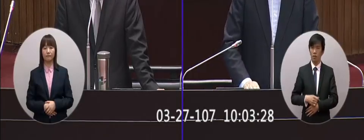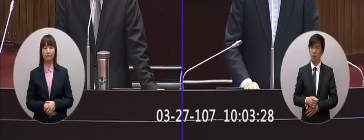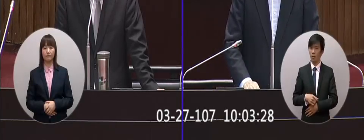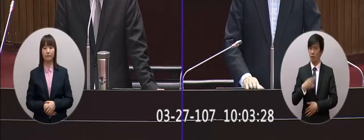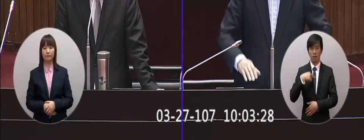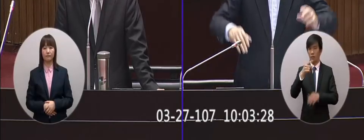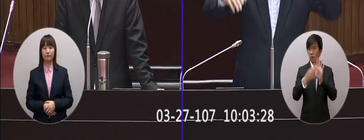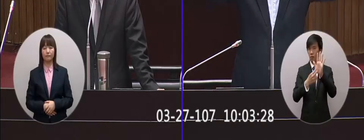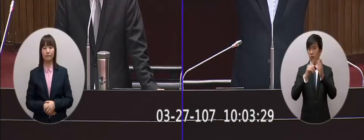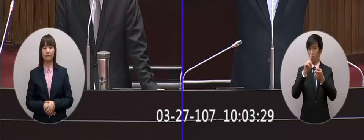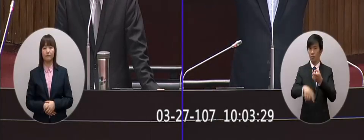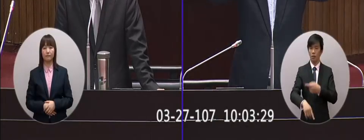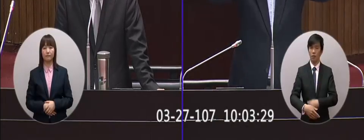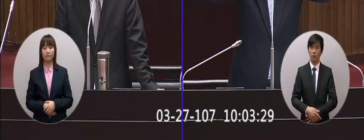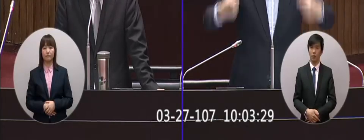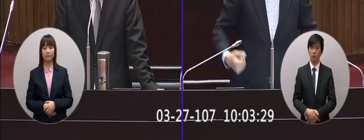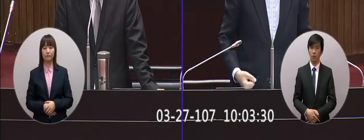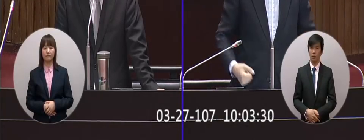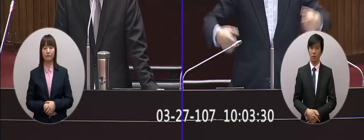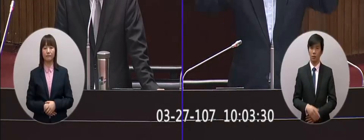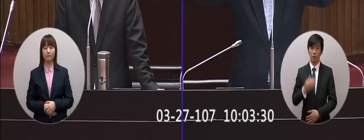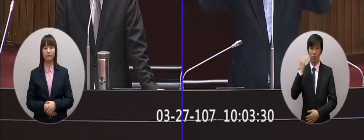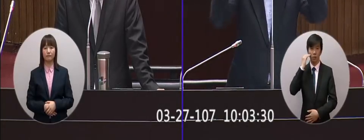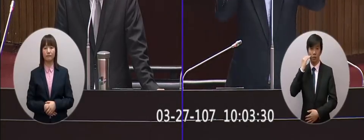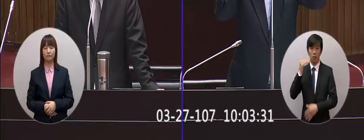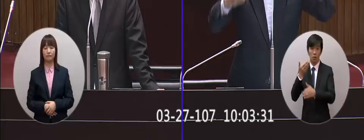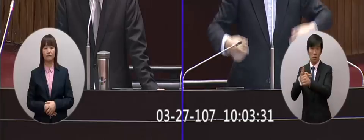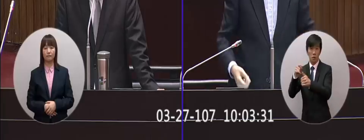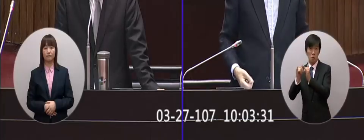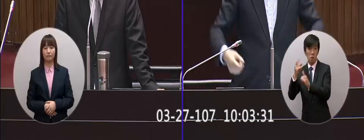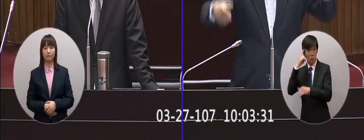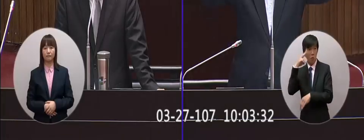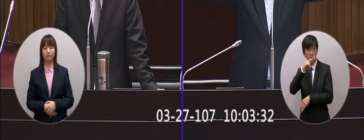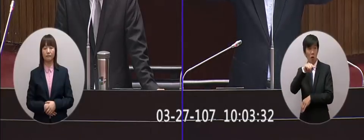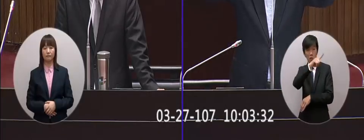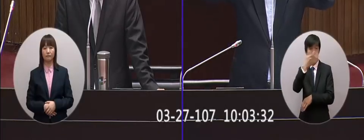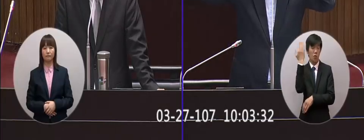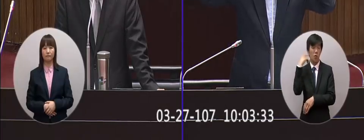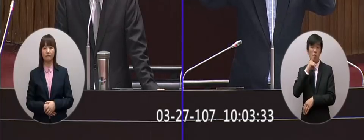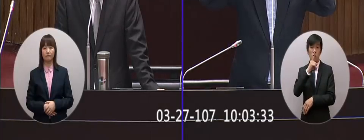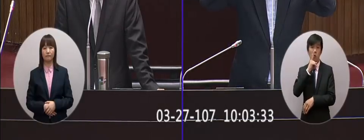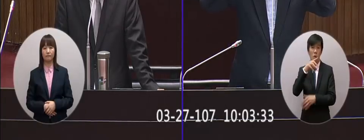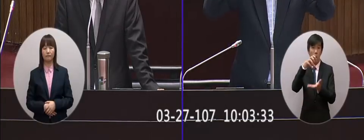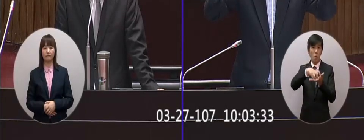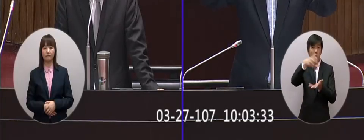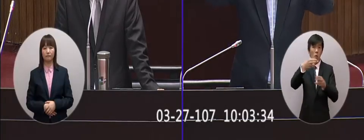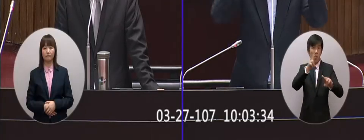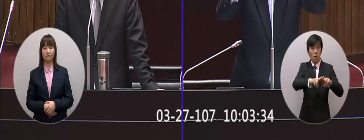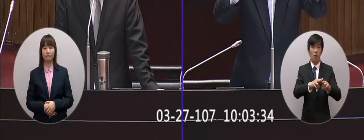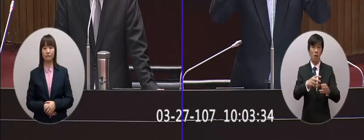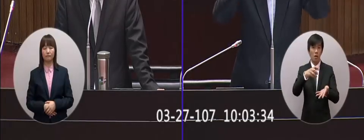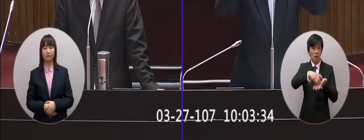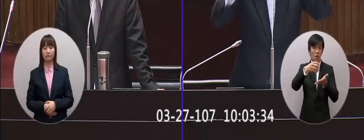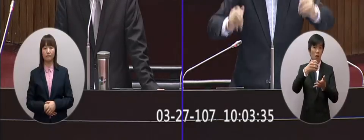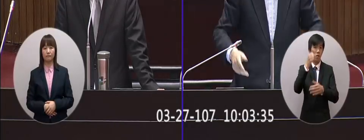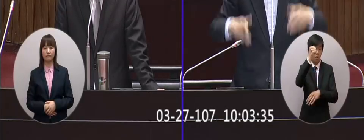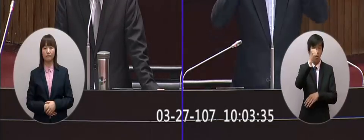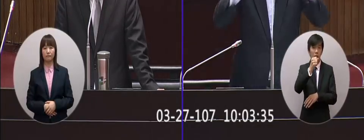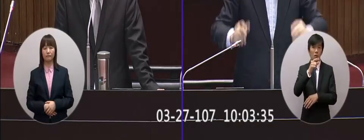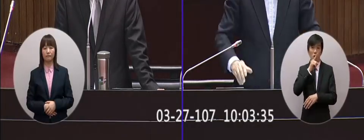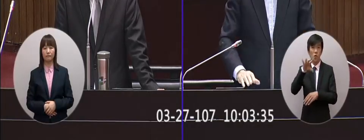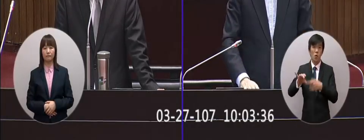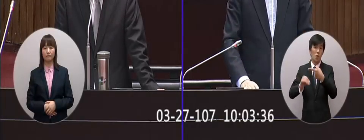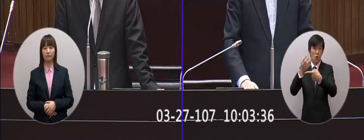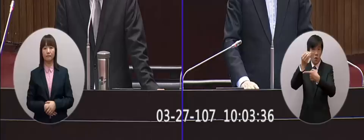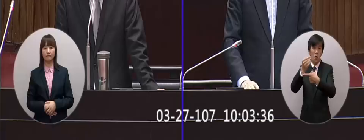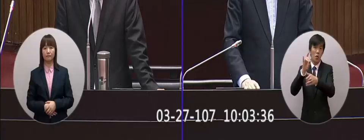是这样子讲，因为最后给人的 image， 你们就是反核。国民党说这个电不够是多的，是错的，是